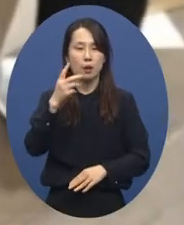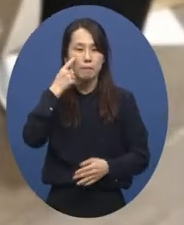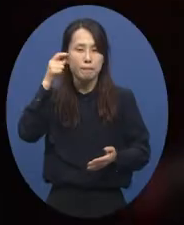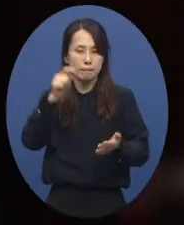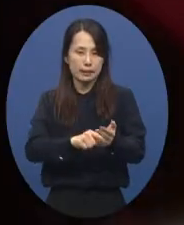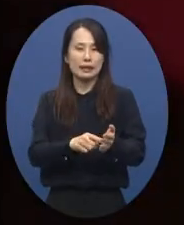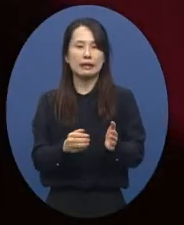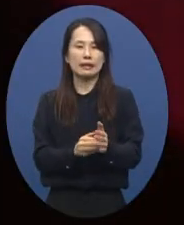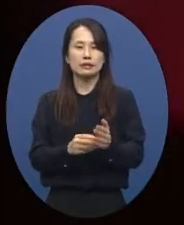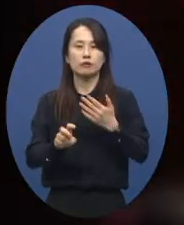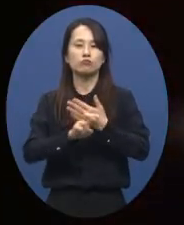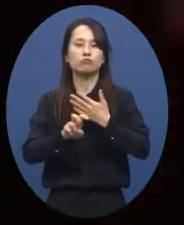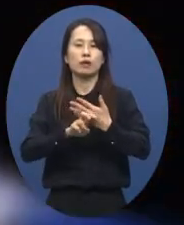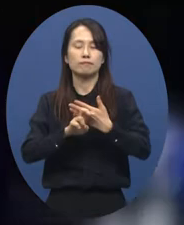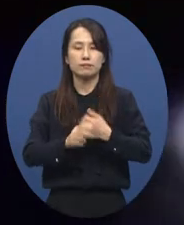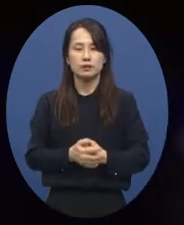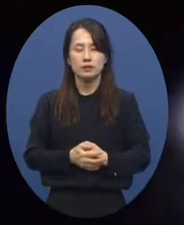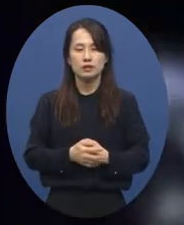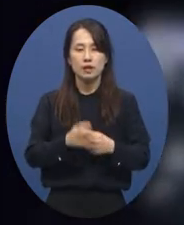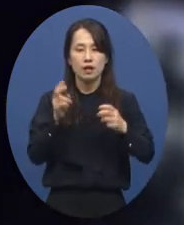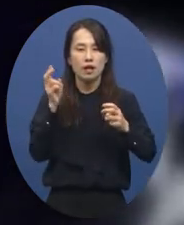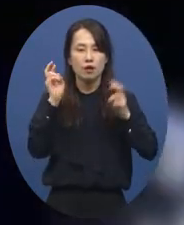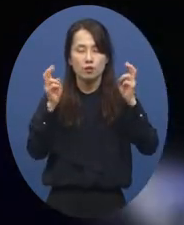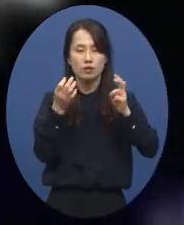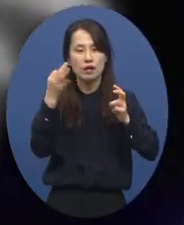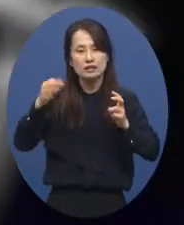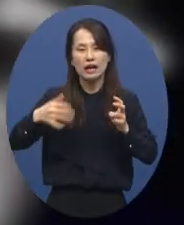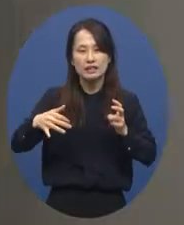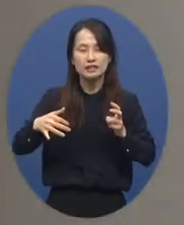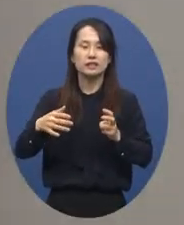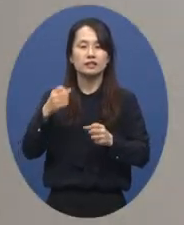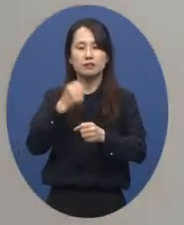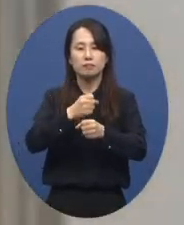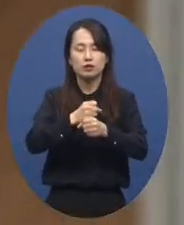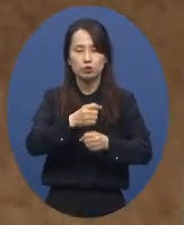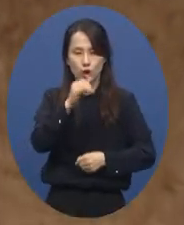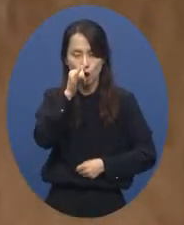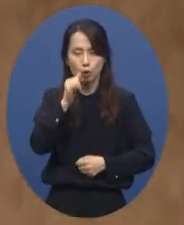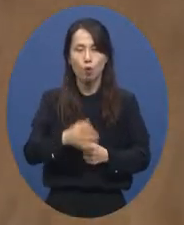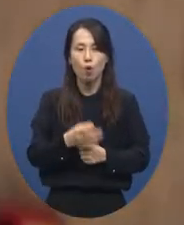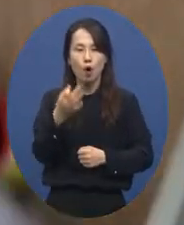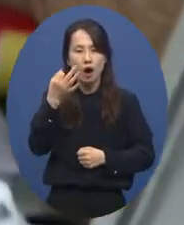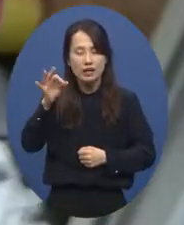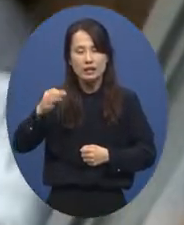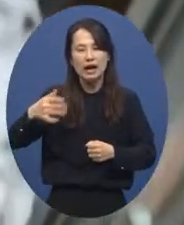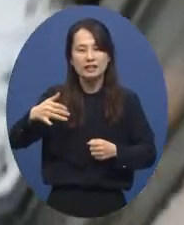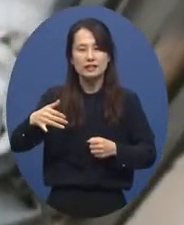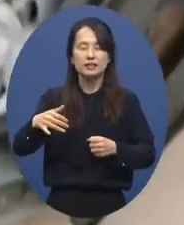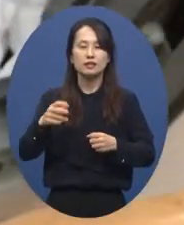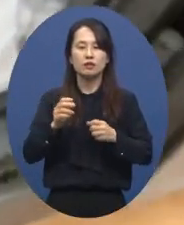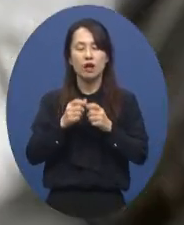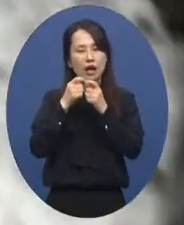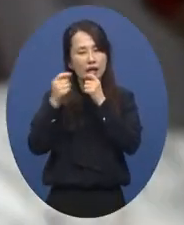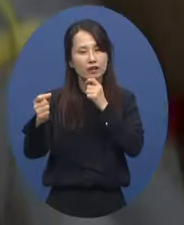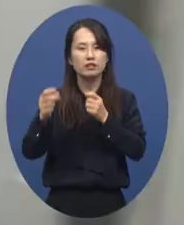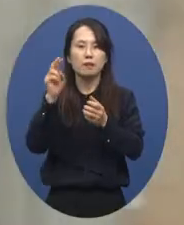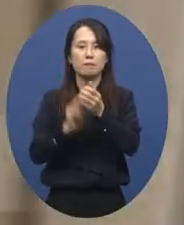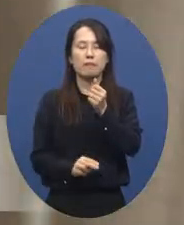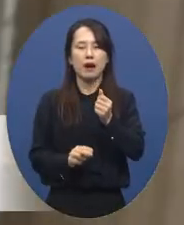적발됐습니다. 무허가 부업장에 제조를 맡기거나 식약처 인증을 받지 않은 제품들을 속여판 업체들이 대거